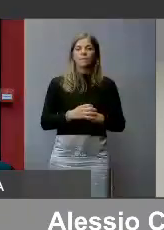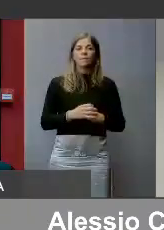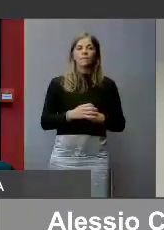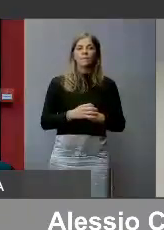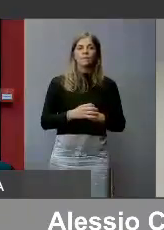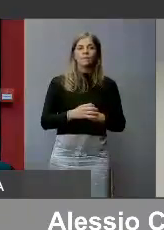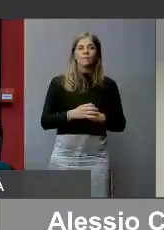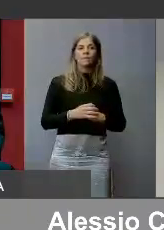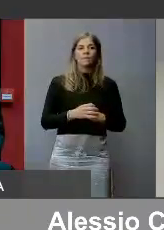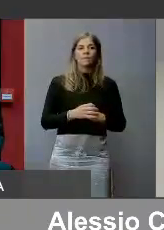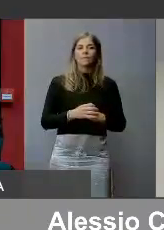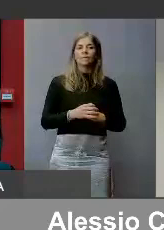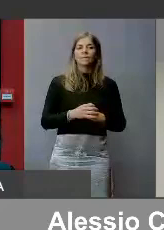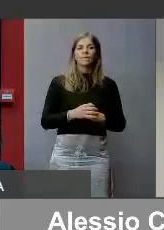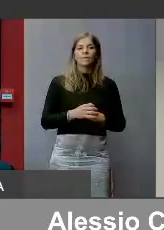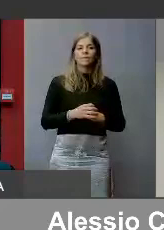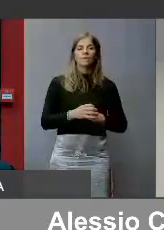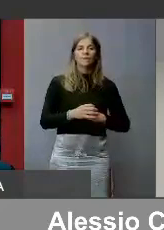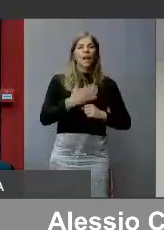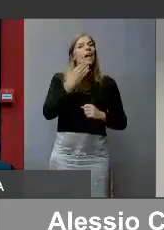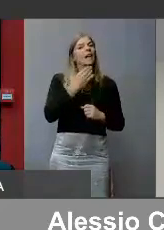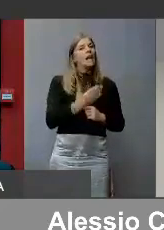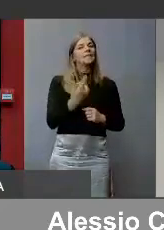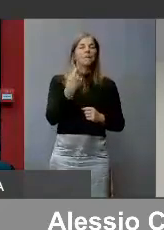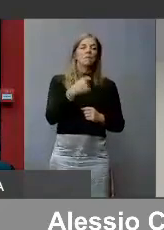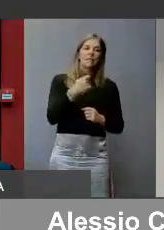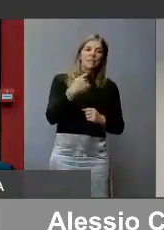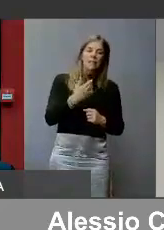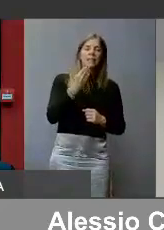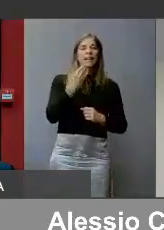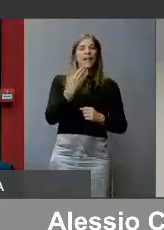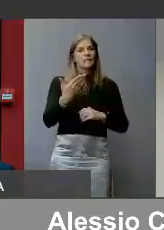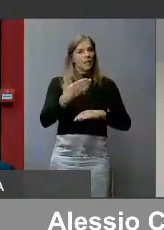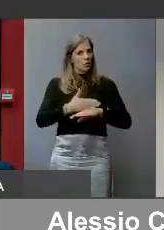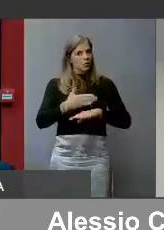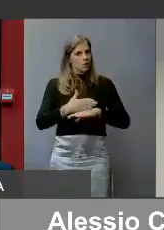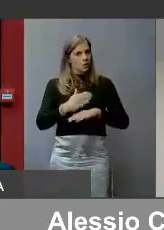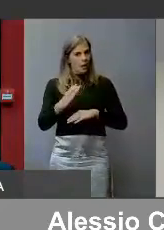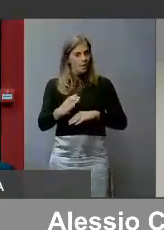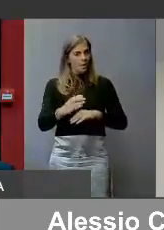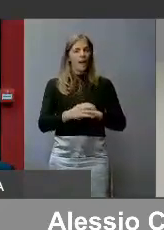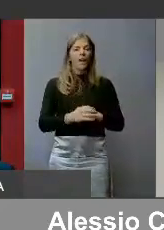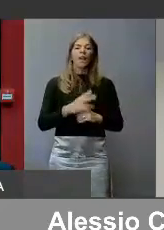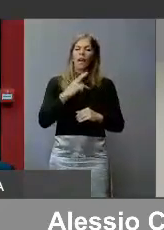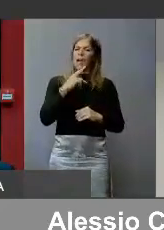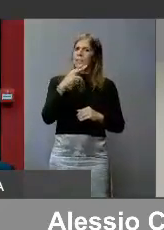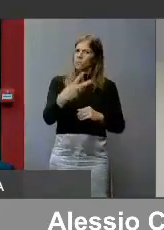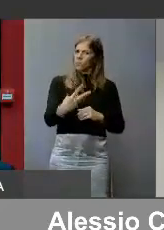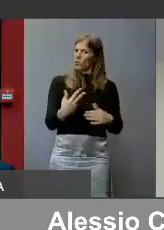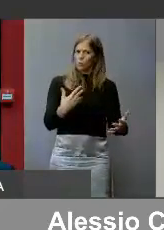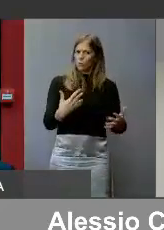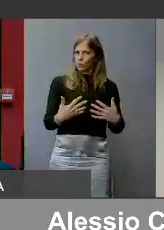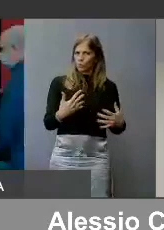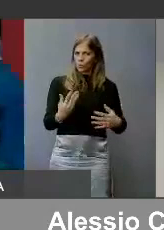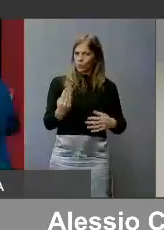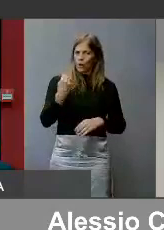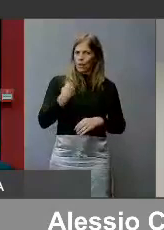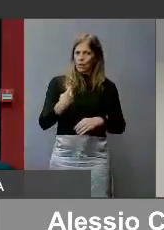allora in relazione all'applicazione grazie consigliere campanella vado a rispondere alla sua interrogazione